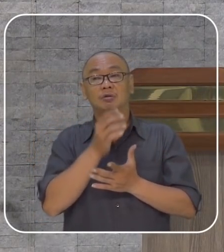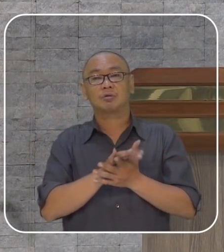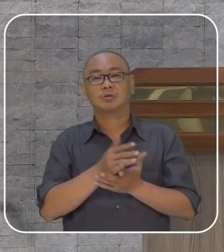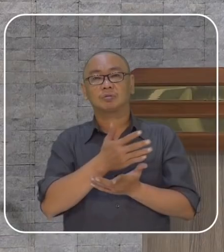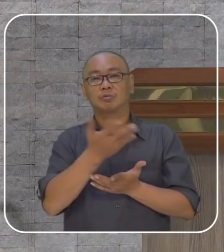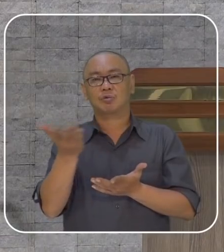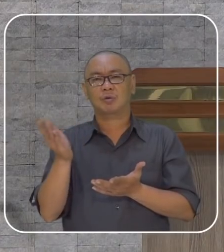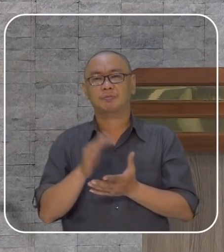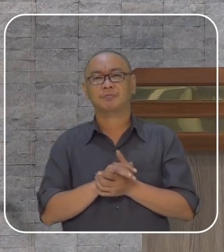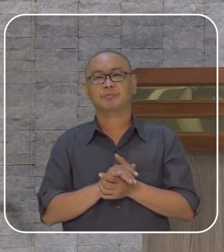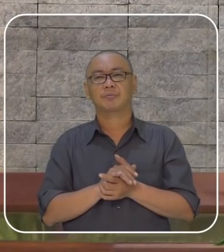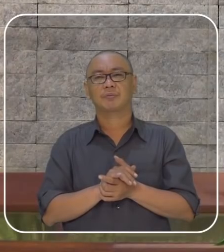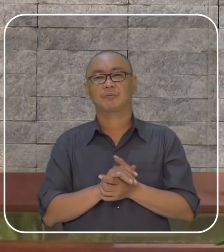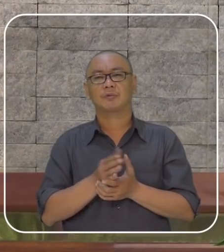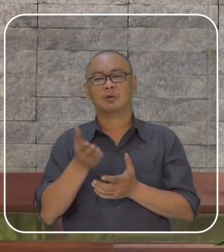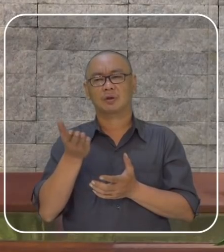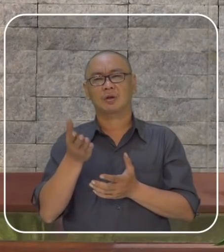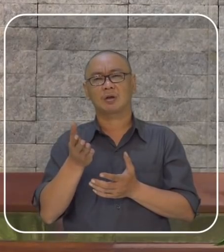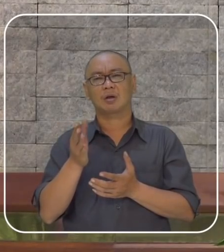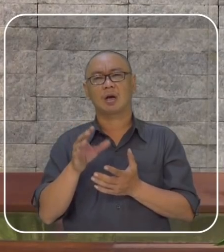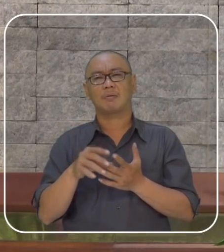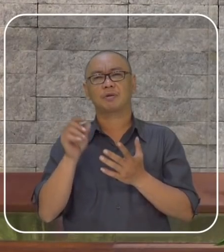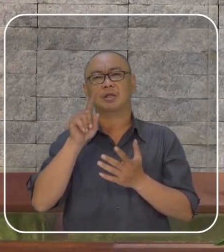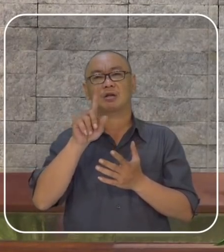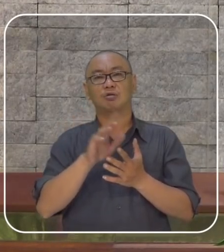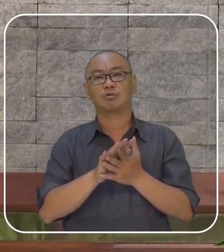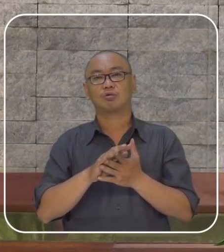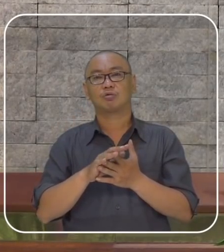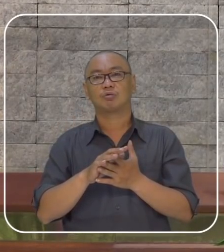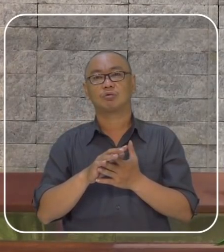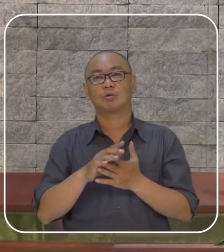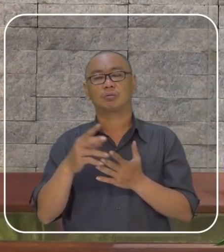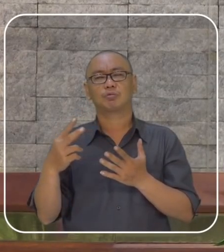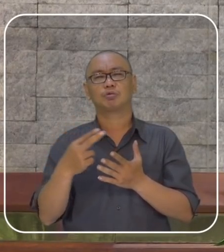segala sesuatunya, dia kemudian mengambil satu keputusan.